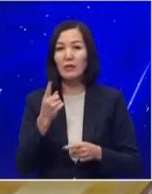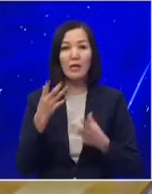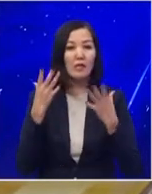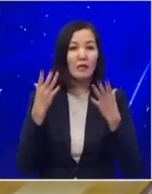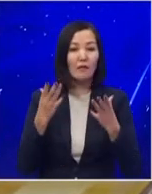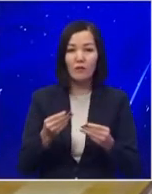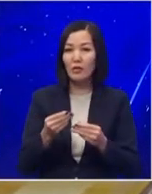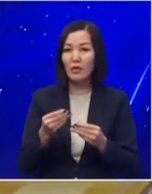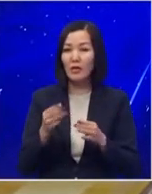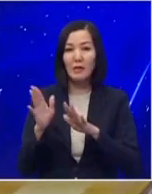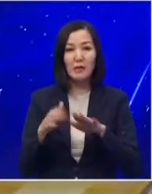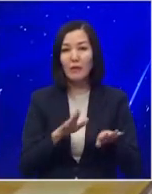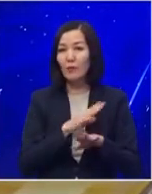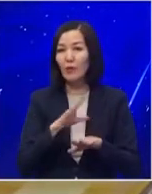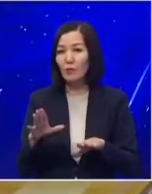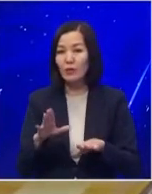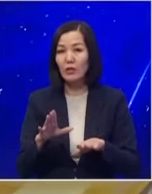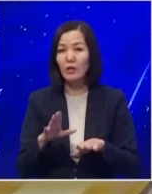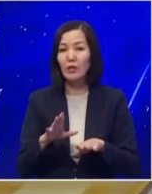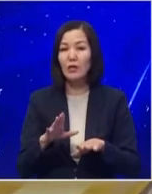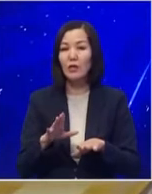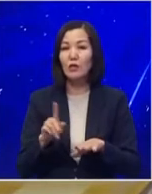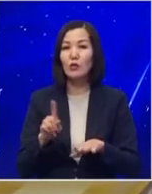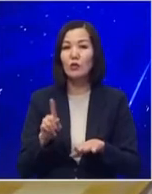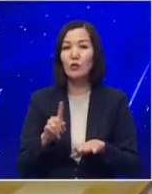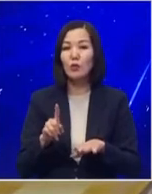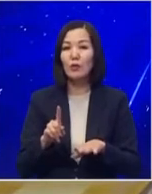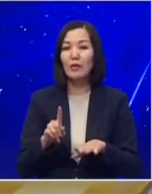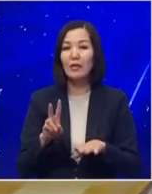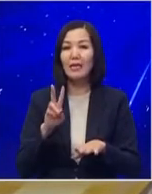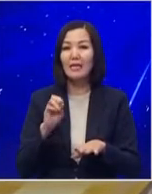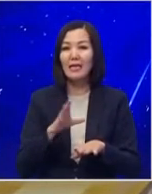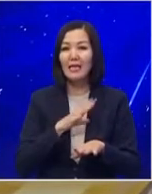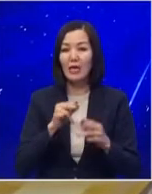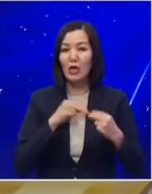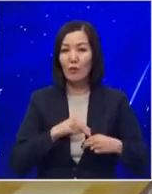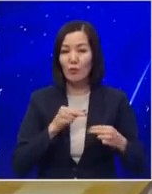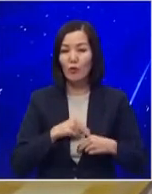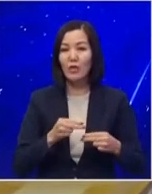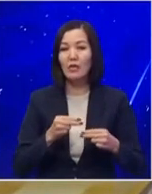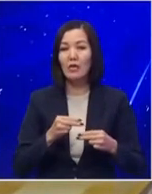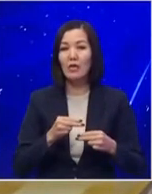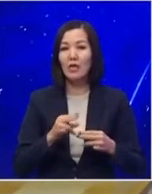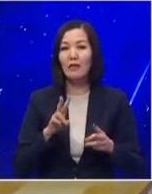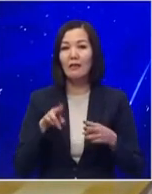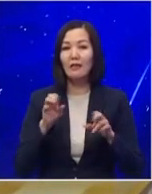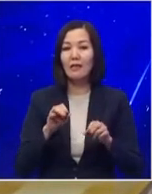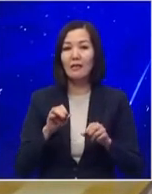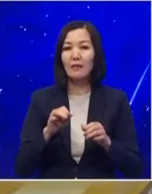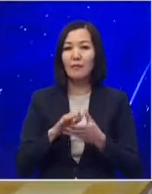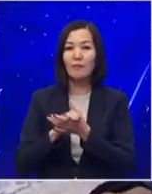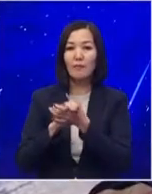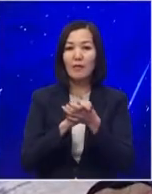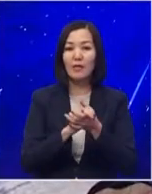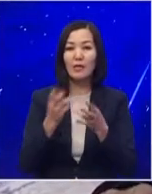пропустила чтобы не работать над тем чтобы был мир и согласие